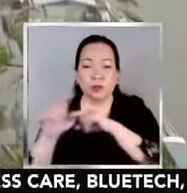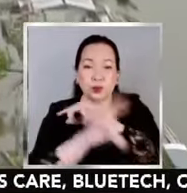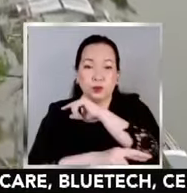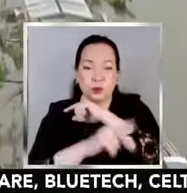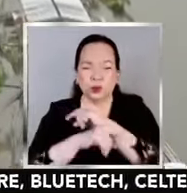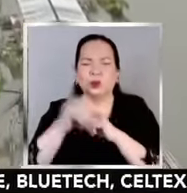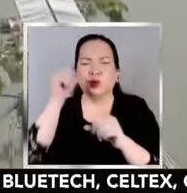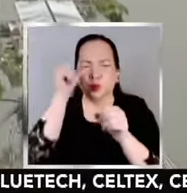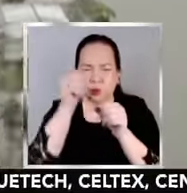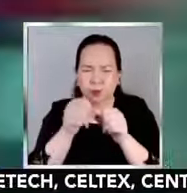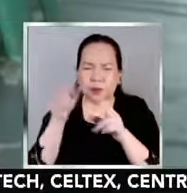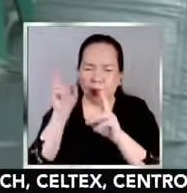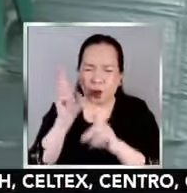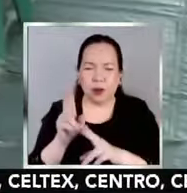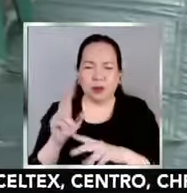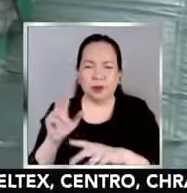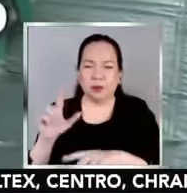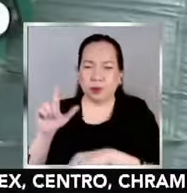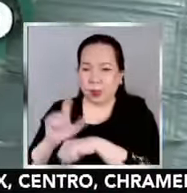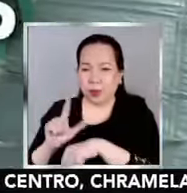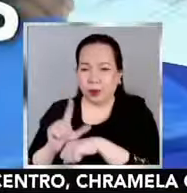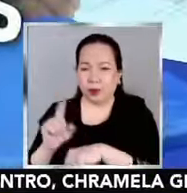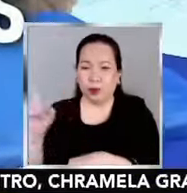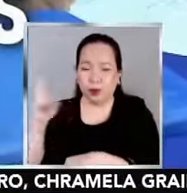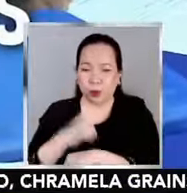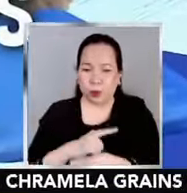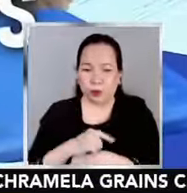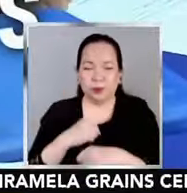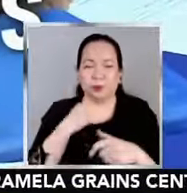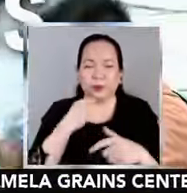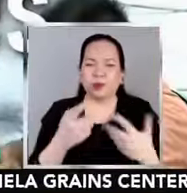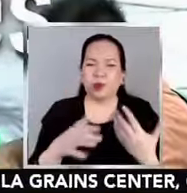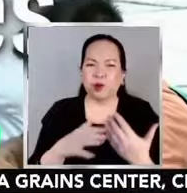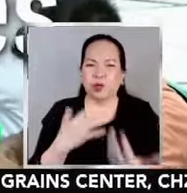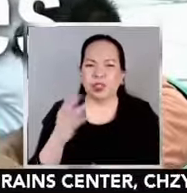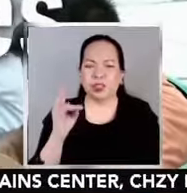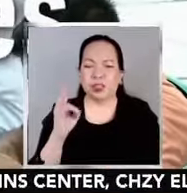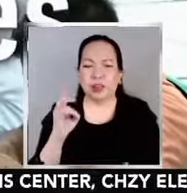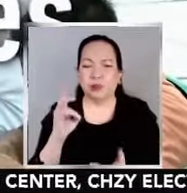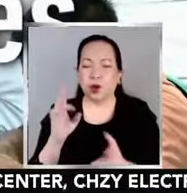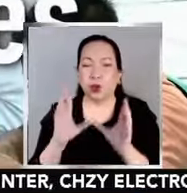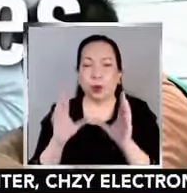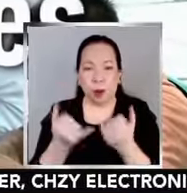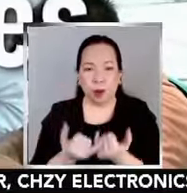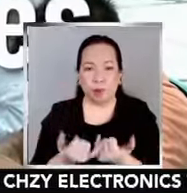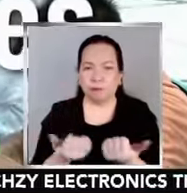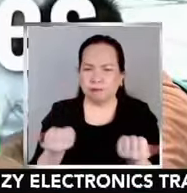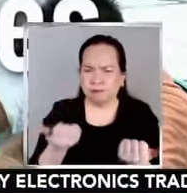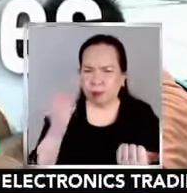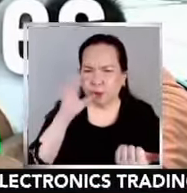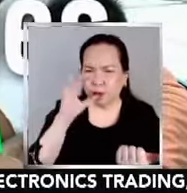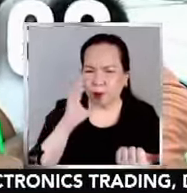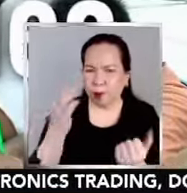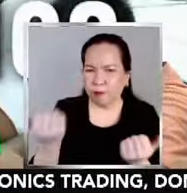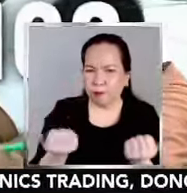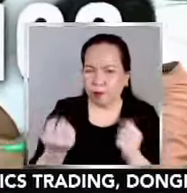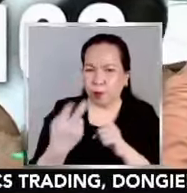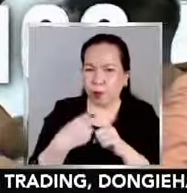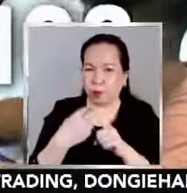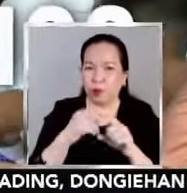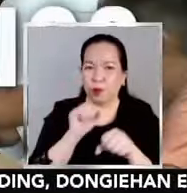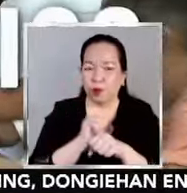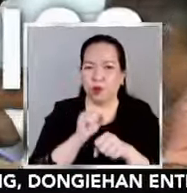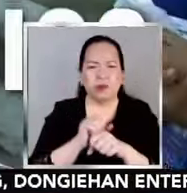Day. Sabi ng DOLE, umaabot sa 700 employers ang naghahanap ng empleyado para sa samot-saring